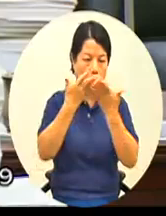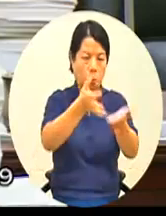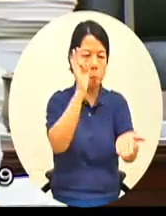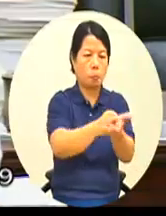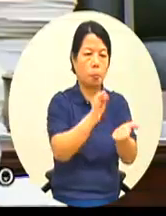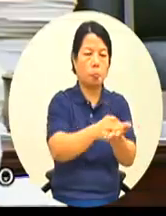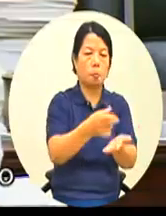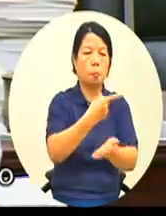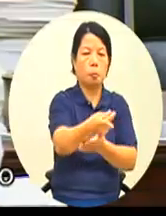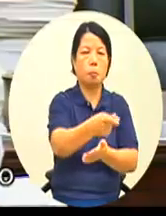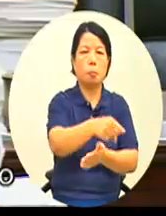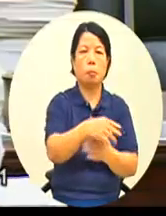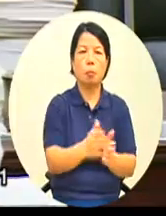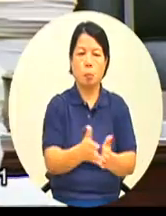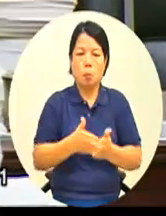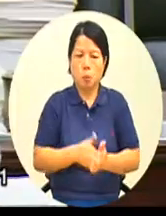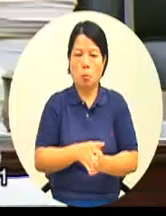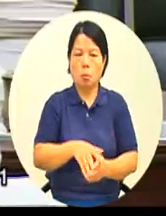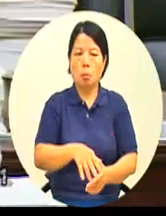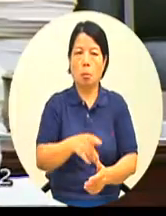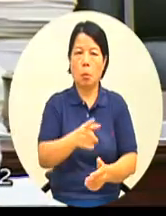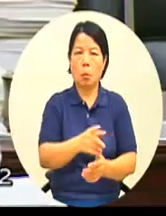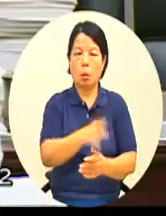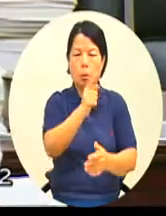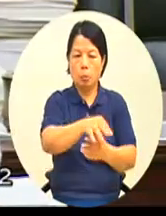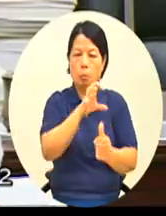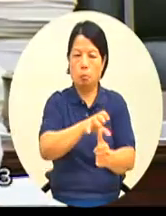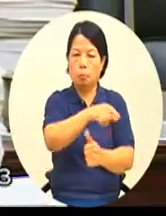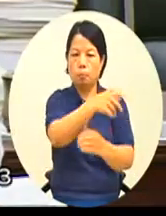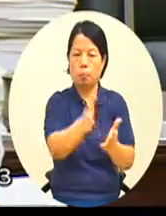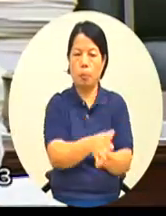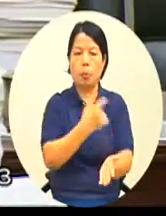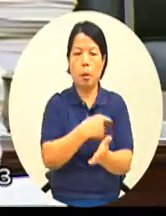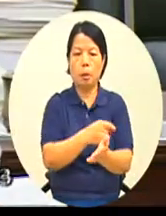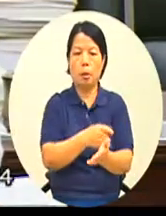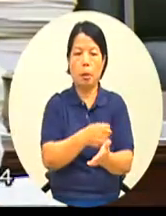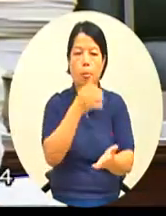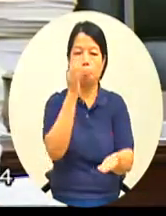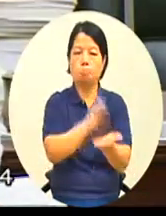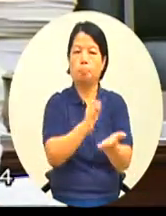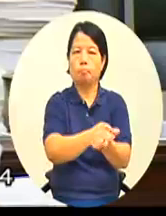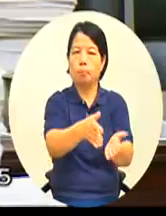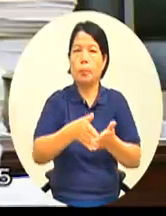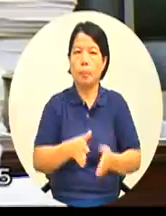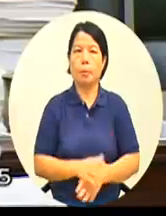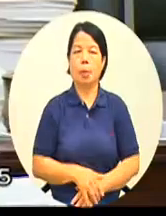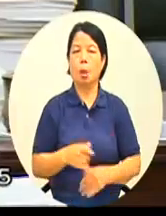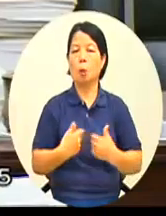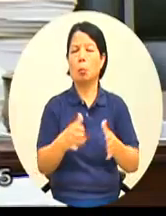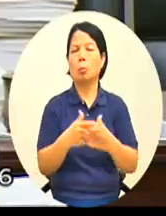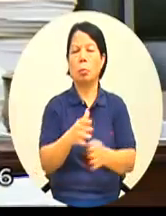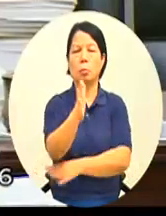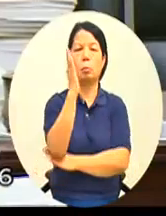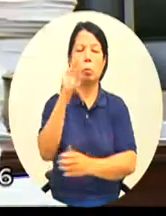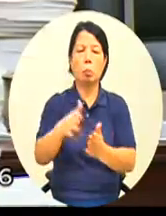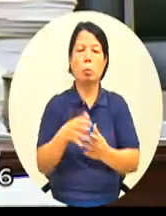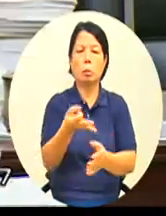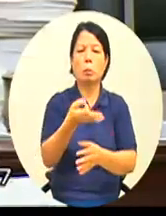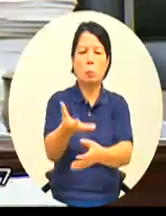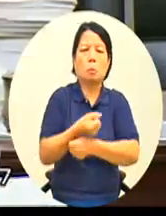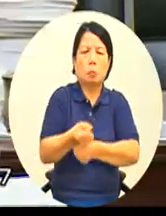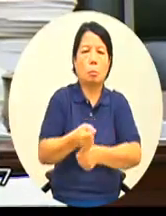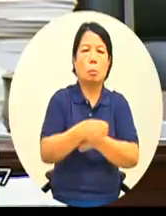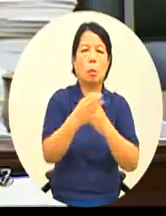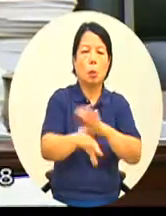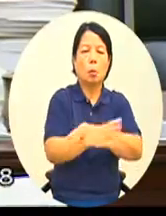但是你相对你要要求他降价降到什么程度，等于是政府在出钱，不一样保证建委会出钱去找中钱啊，闲置空间